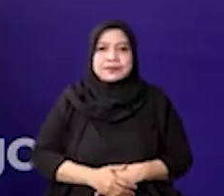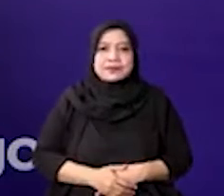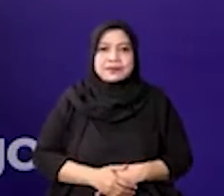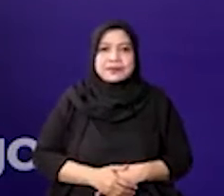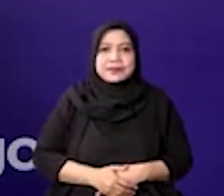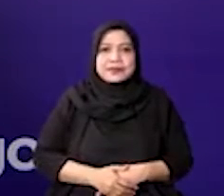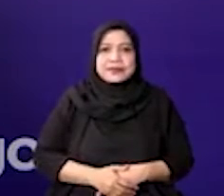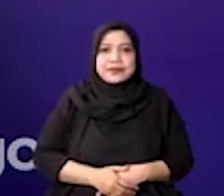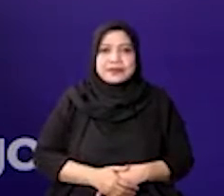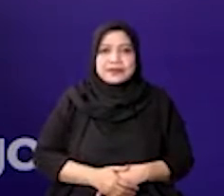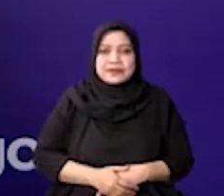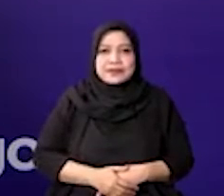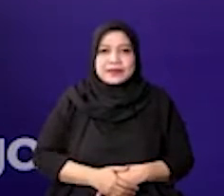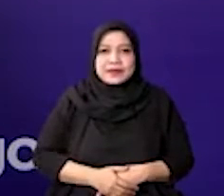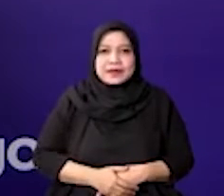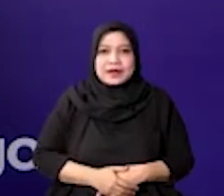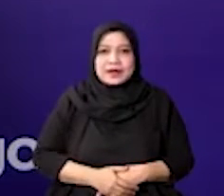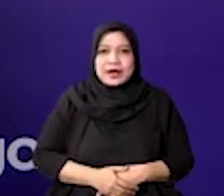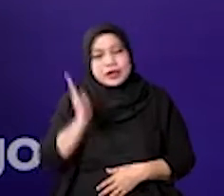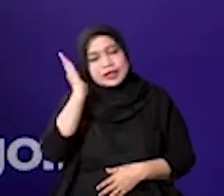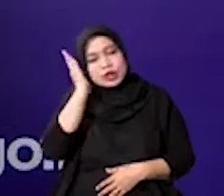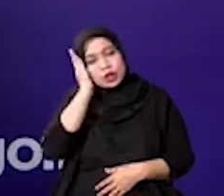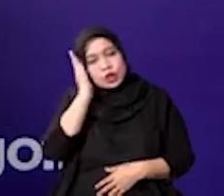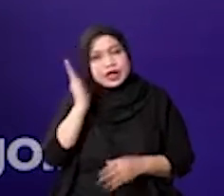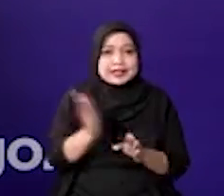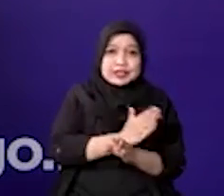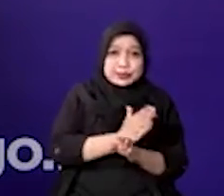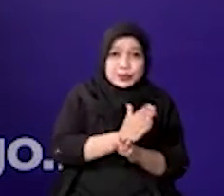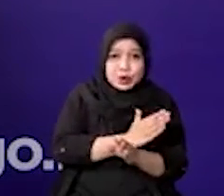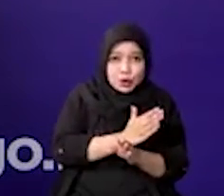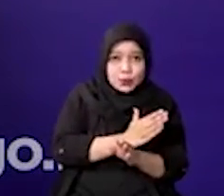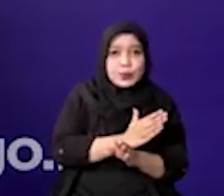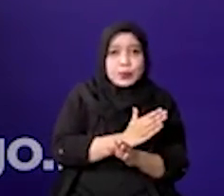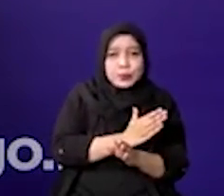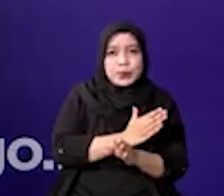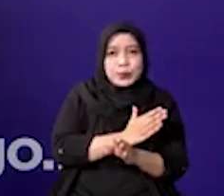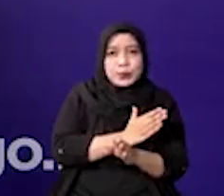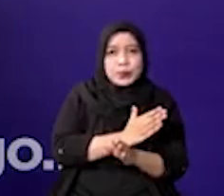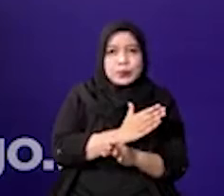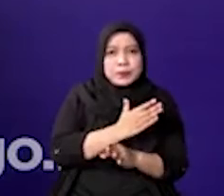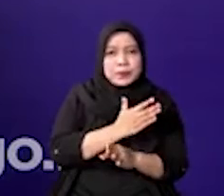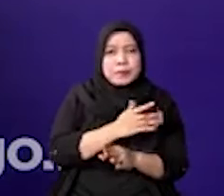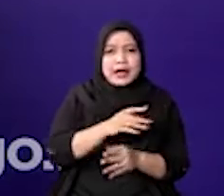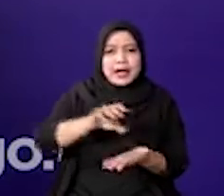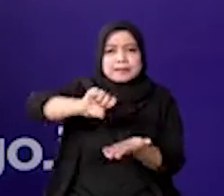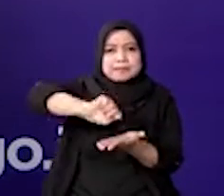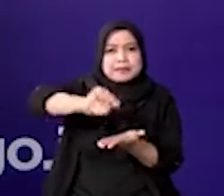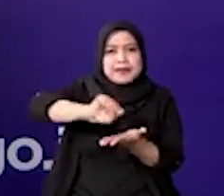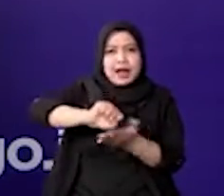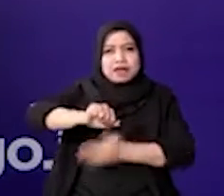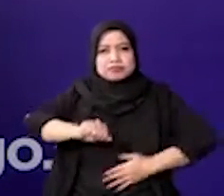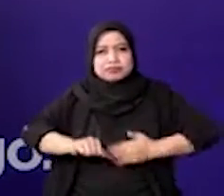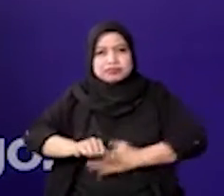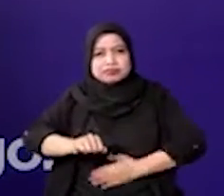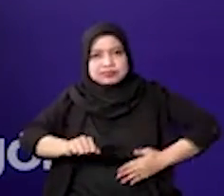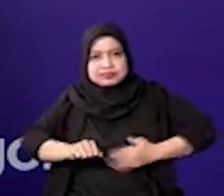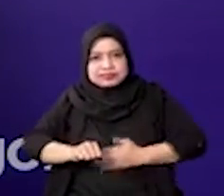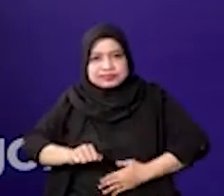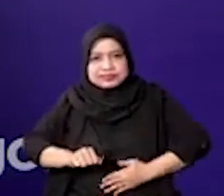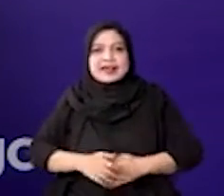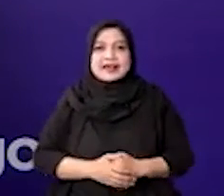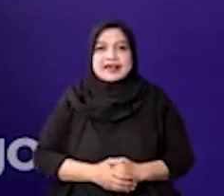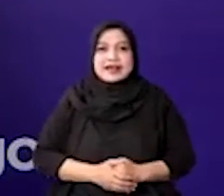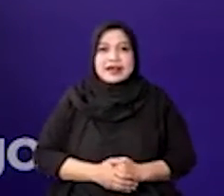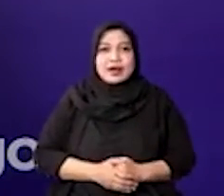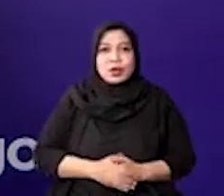dibalurkan minyak Kai putih kita bangun tidur Disuruh cuci muka gosok gigi dan lain